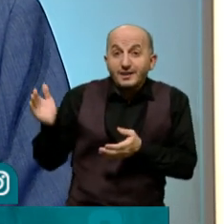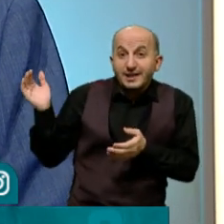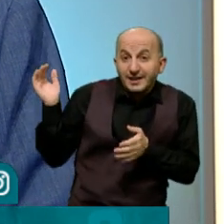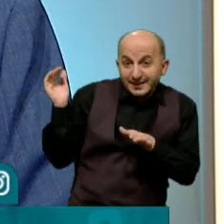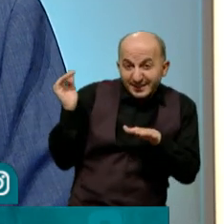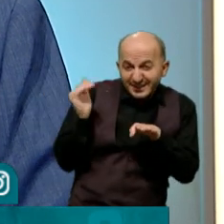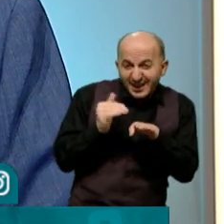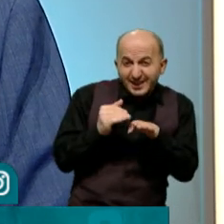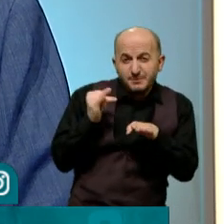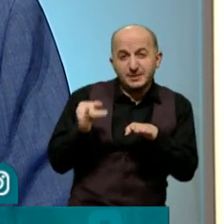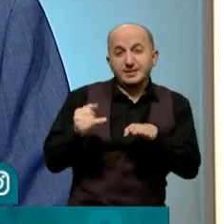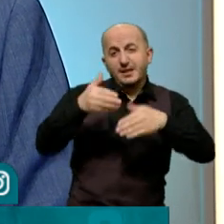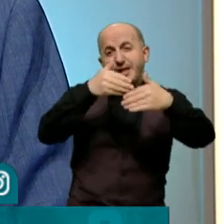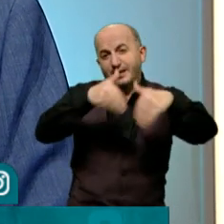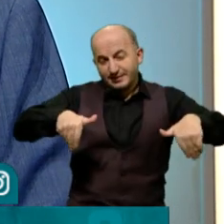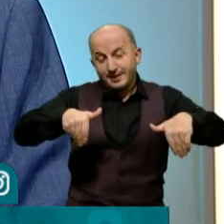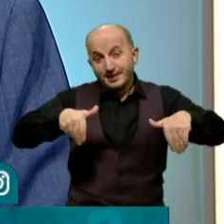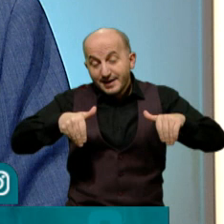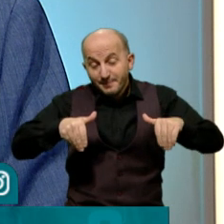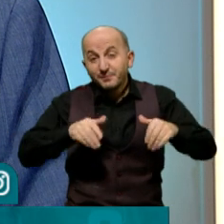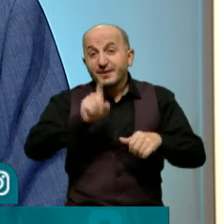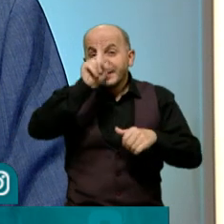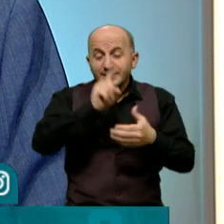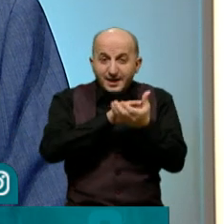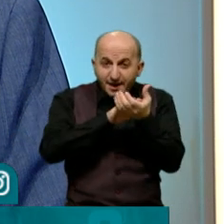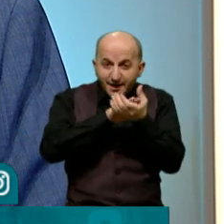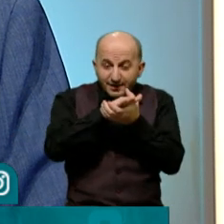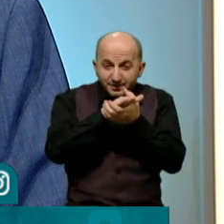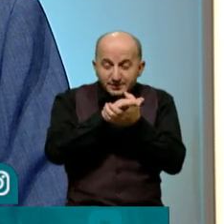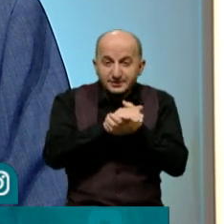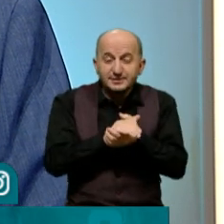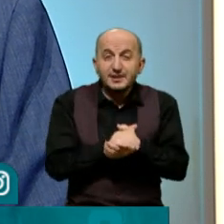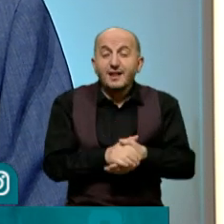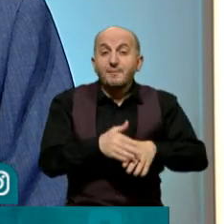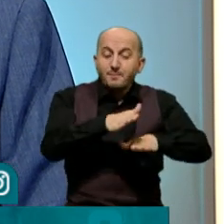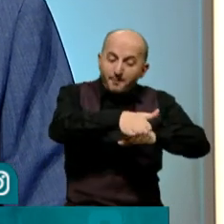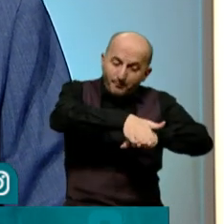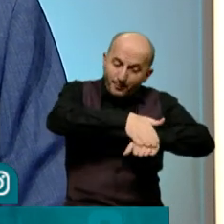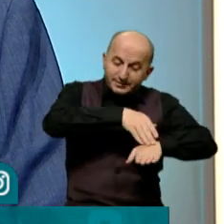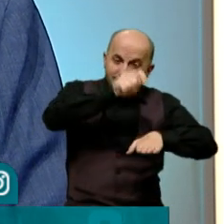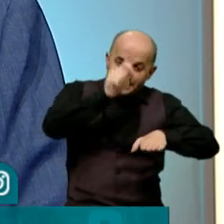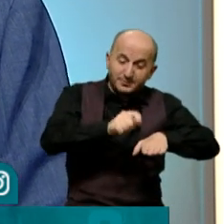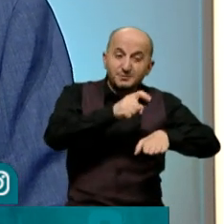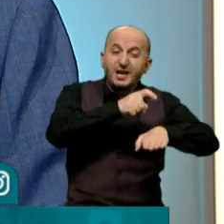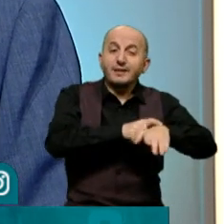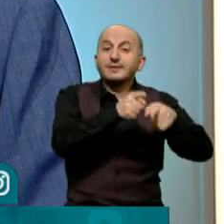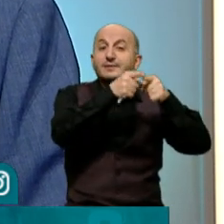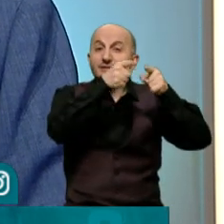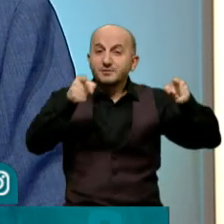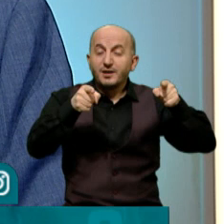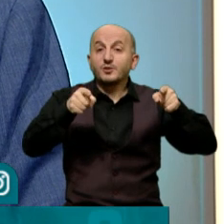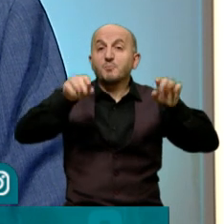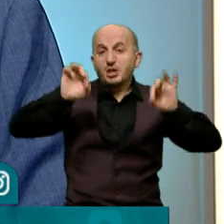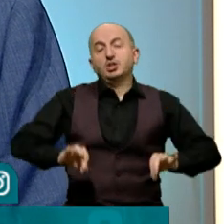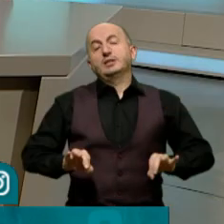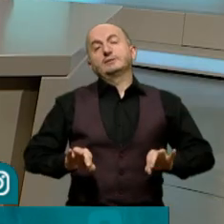engeller. Bu bakımdan ilk ayağımıza, mestimize, meshettiğimiz andan itibaren mestin müddeti